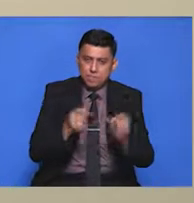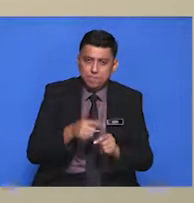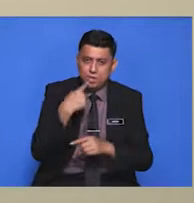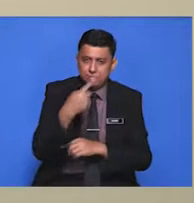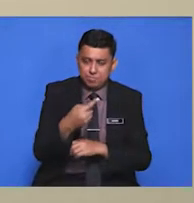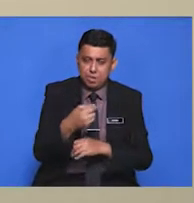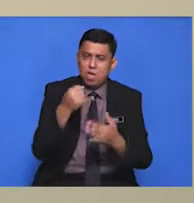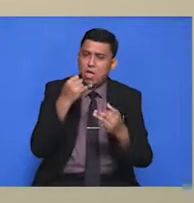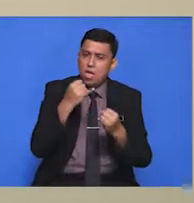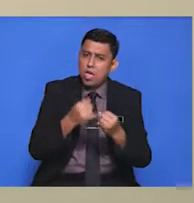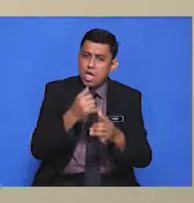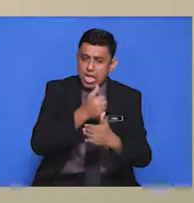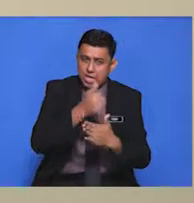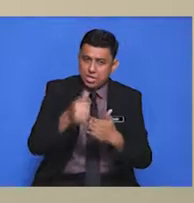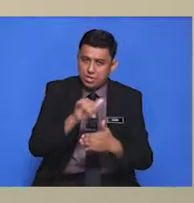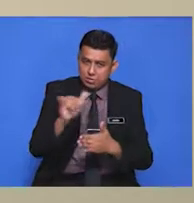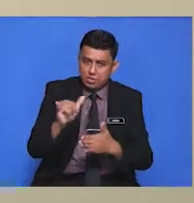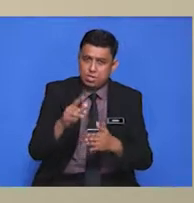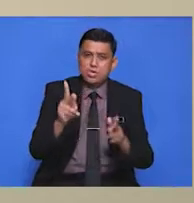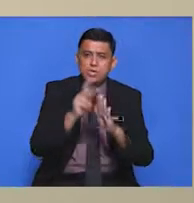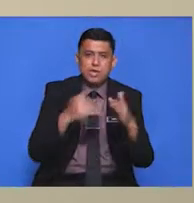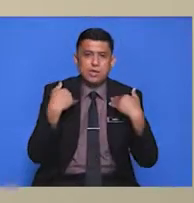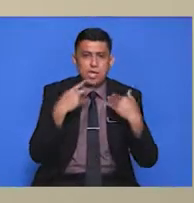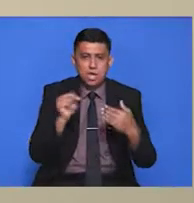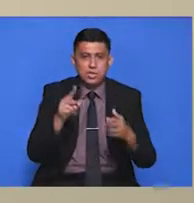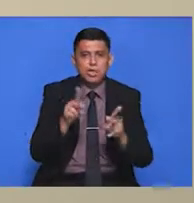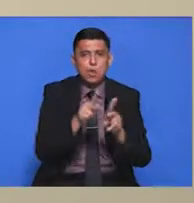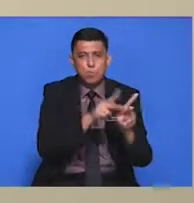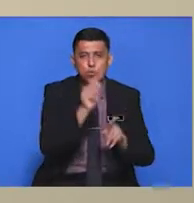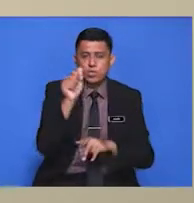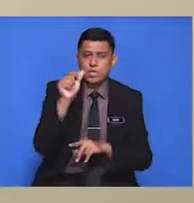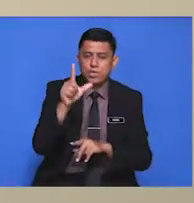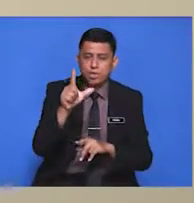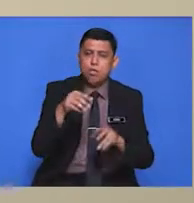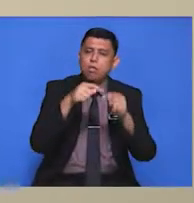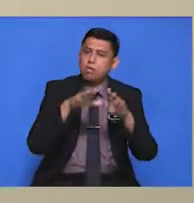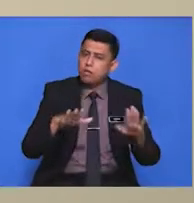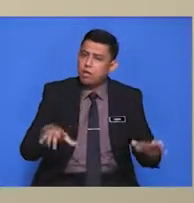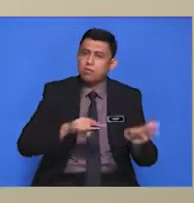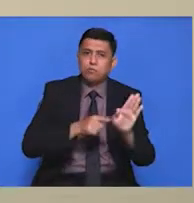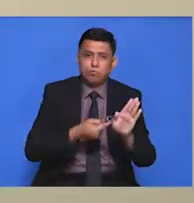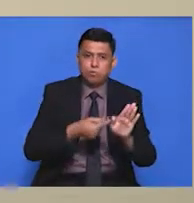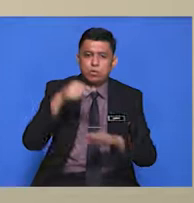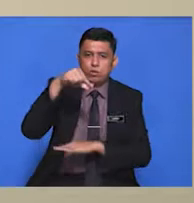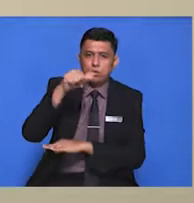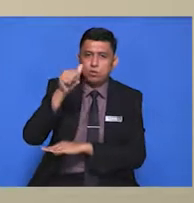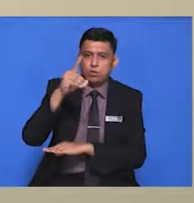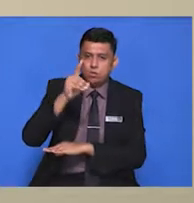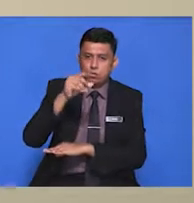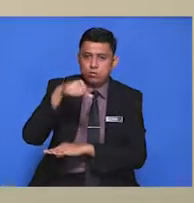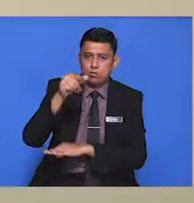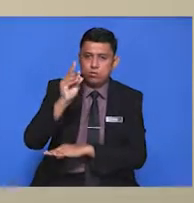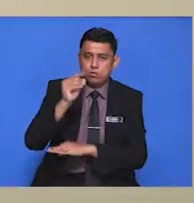Akhirnya, keadaan di kampung Talia tenang semula. Kod-kod sudah gaib. Beberapa buah pondok